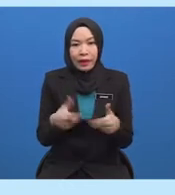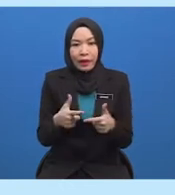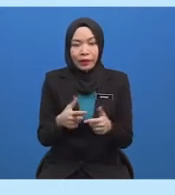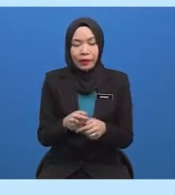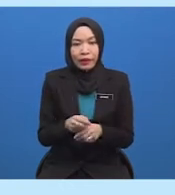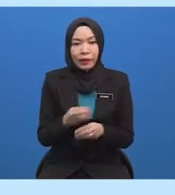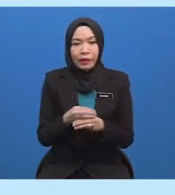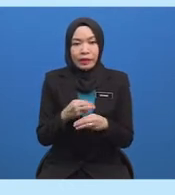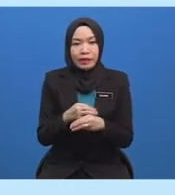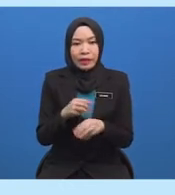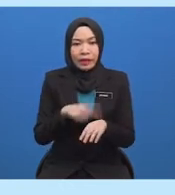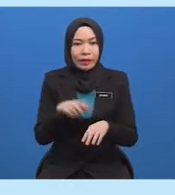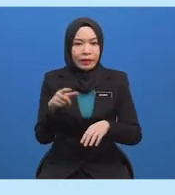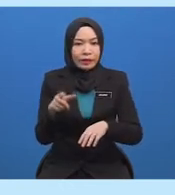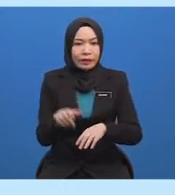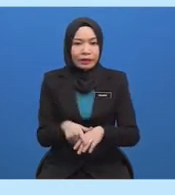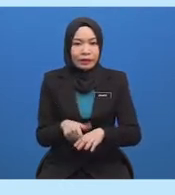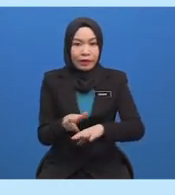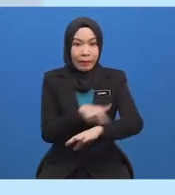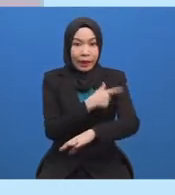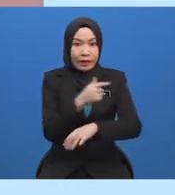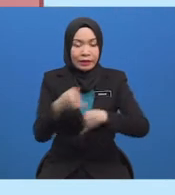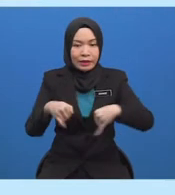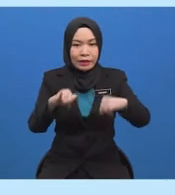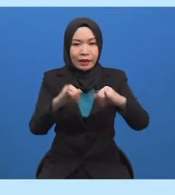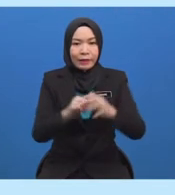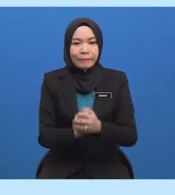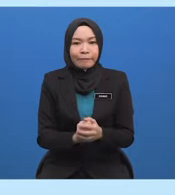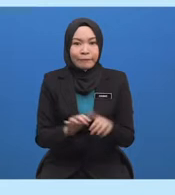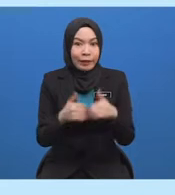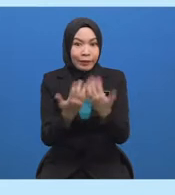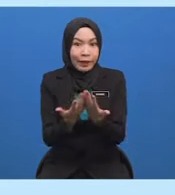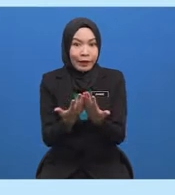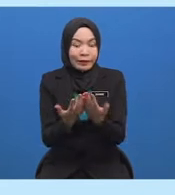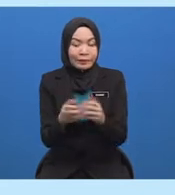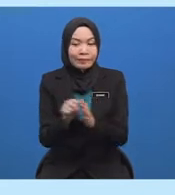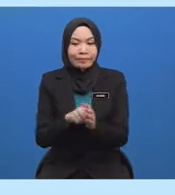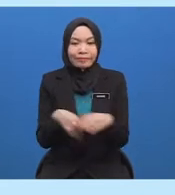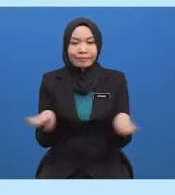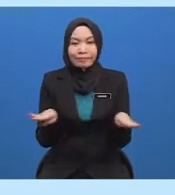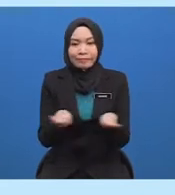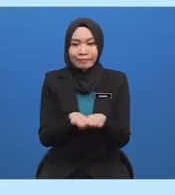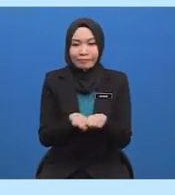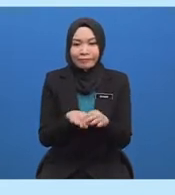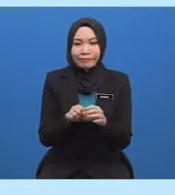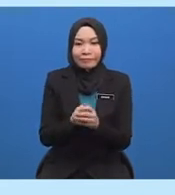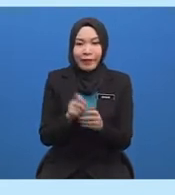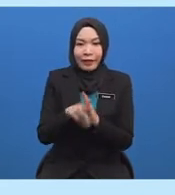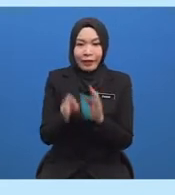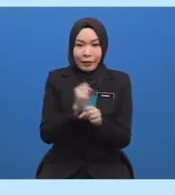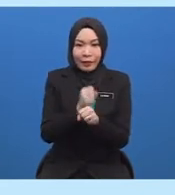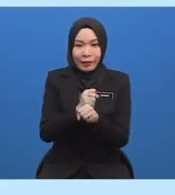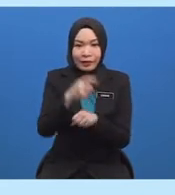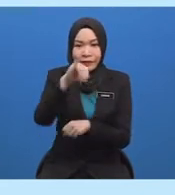ini jawabannya ya selaku seorang pegawai di jabatan kerja Raya Malaysia